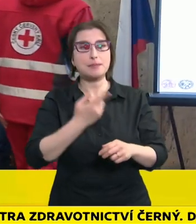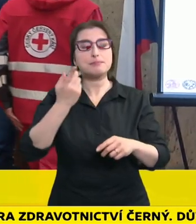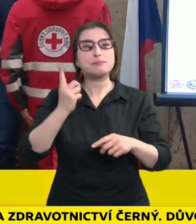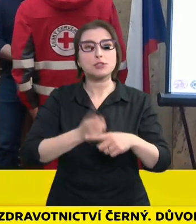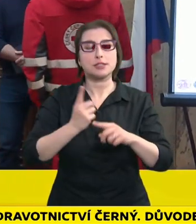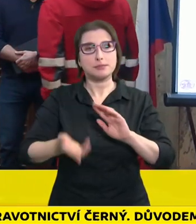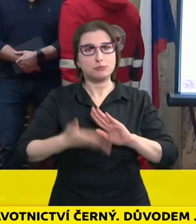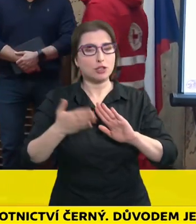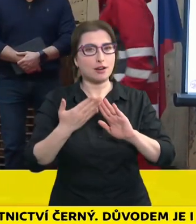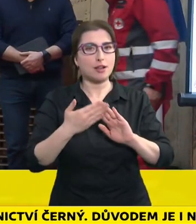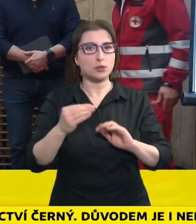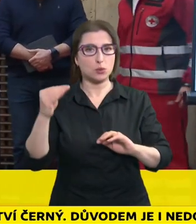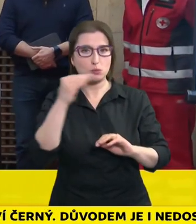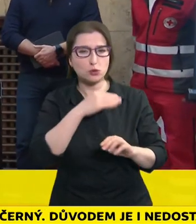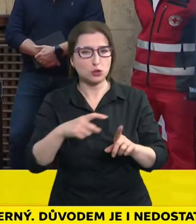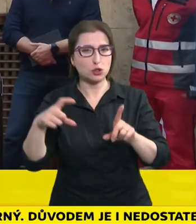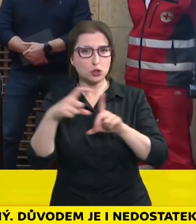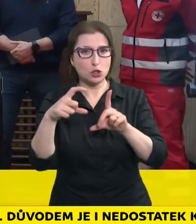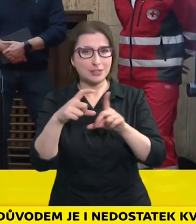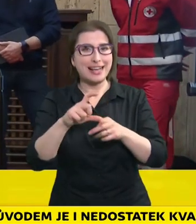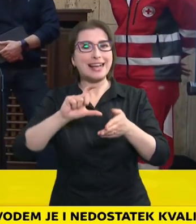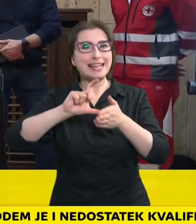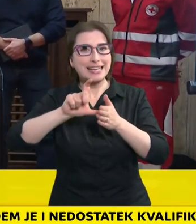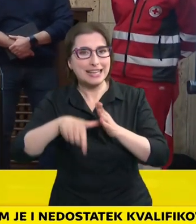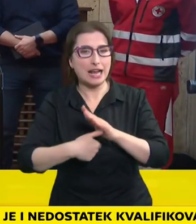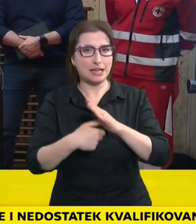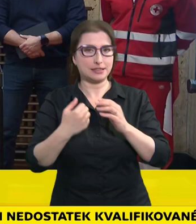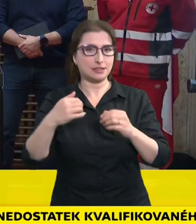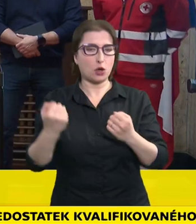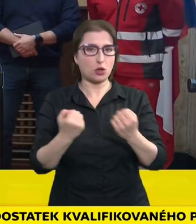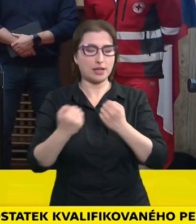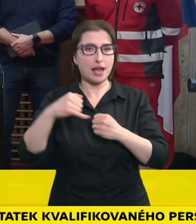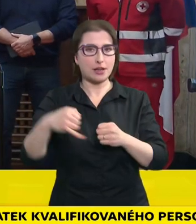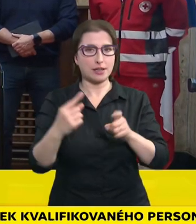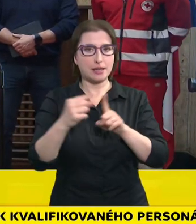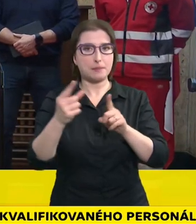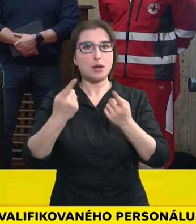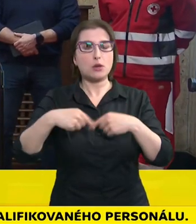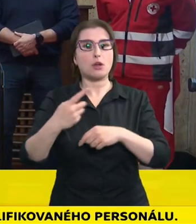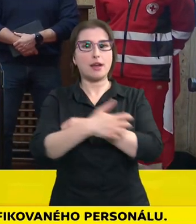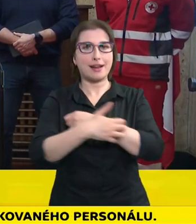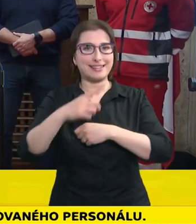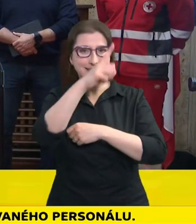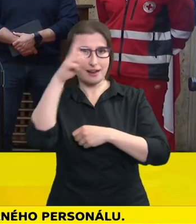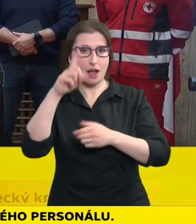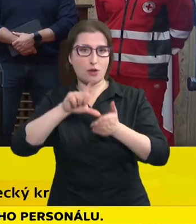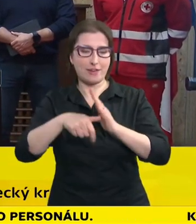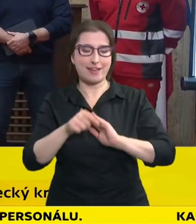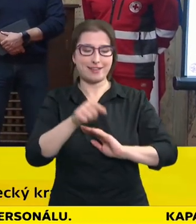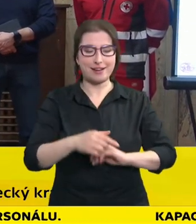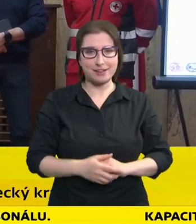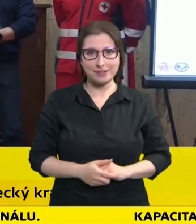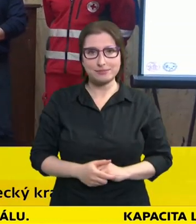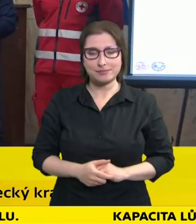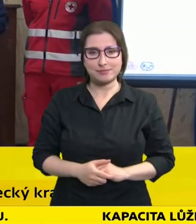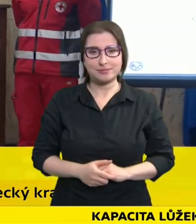slovo prosím pana Pavla Dostála, krajského koordinátora intenzivní péče pro Královéhradecký kraj. Dámy a pánové, dobrý den.